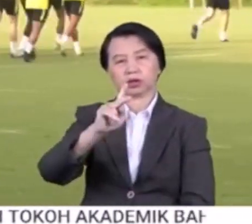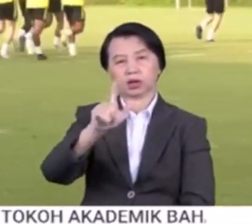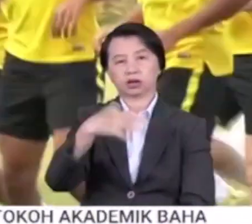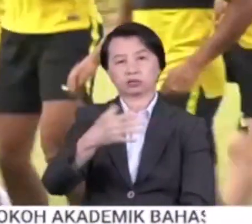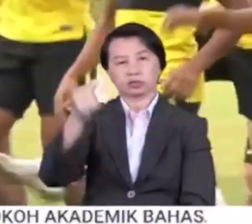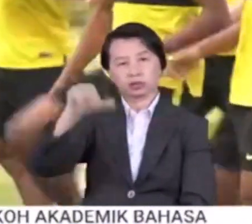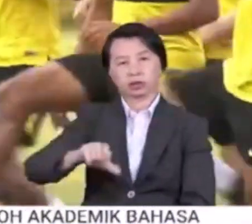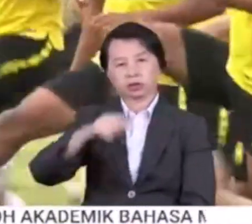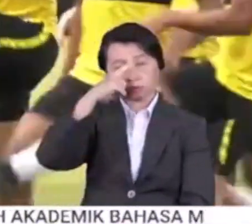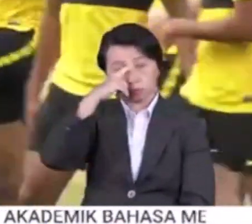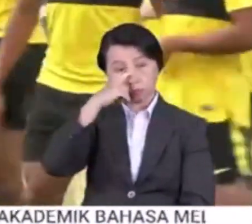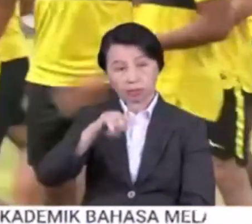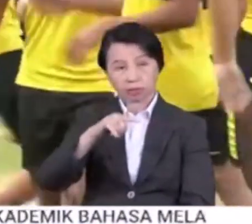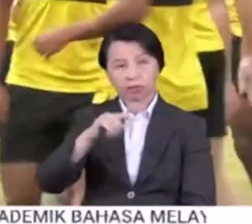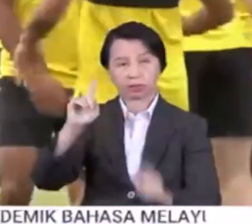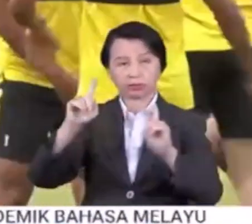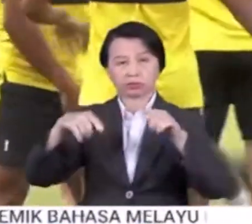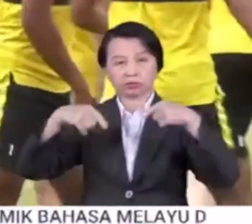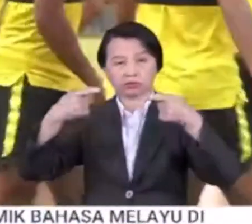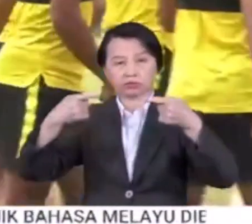sudah pasti tewas seperti Thailand di final